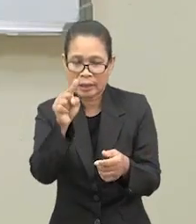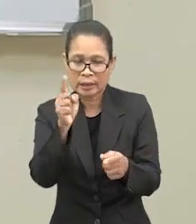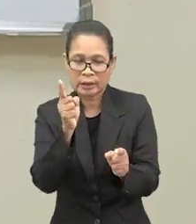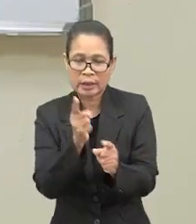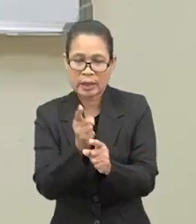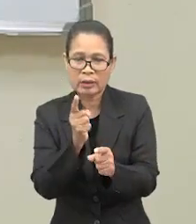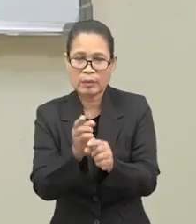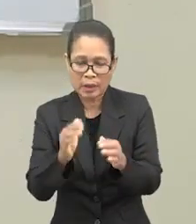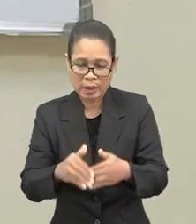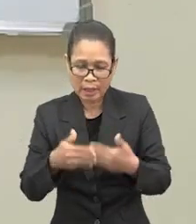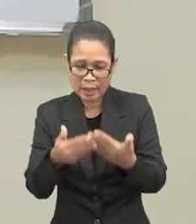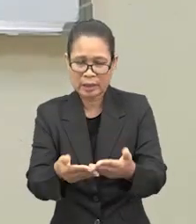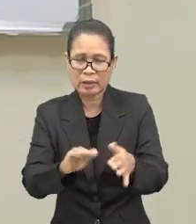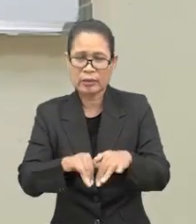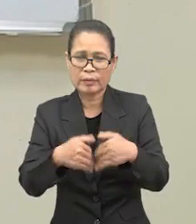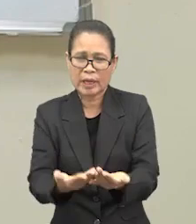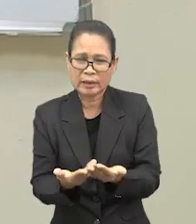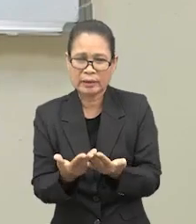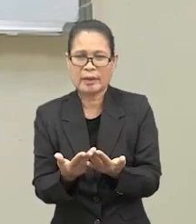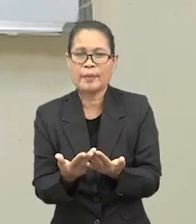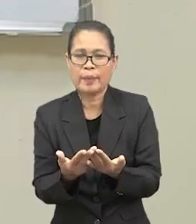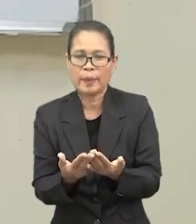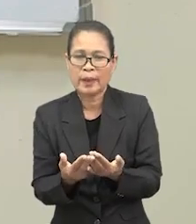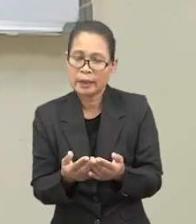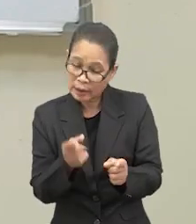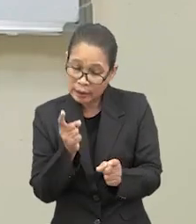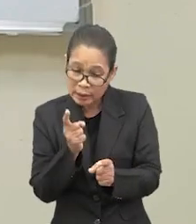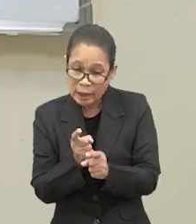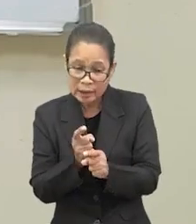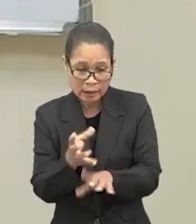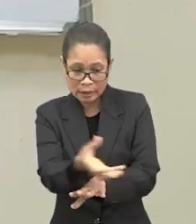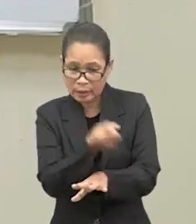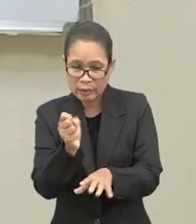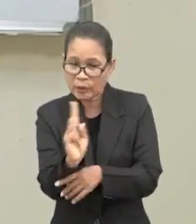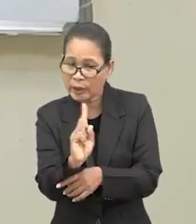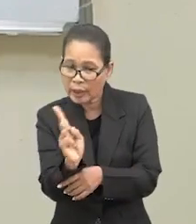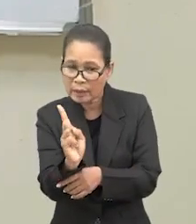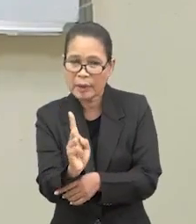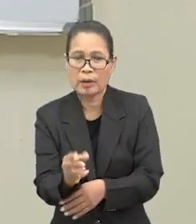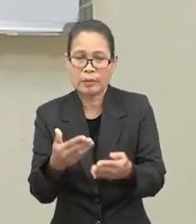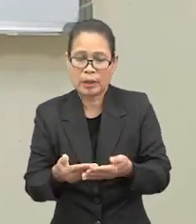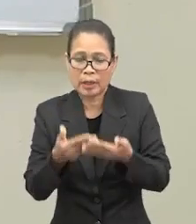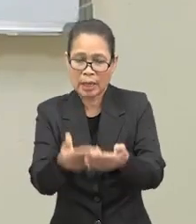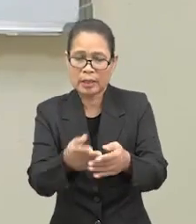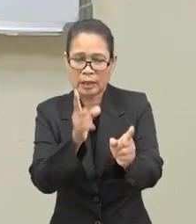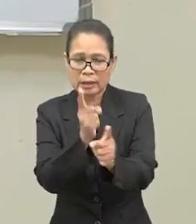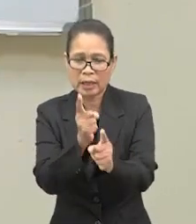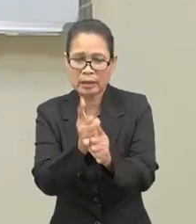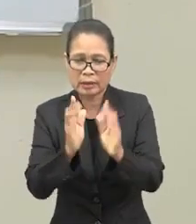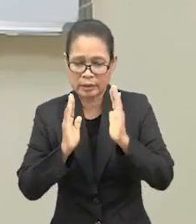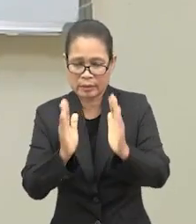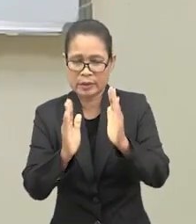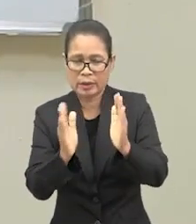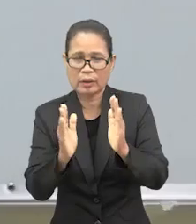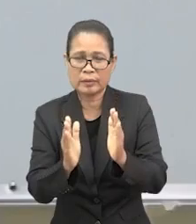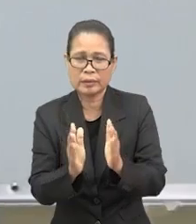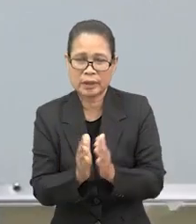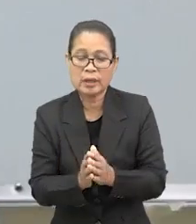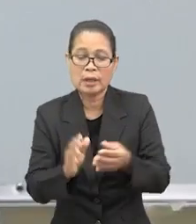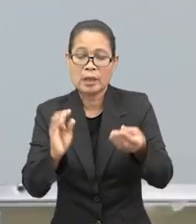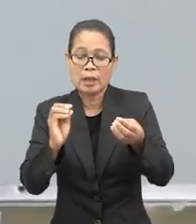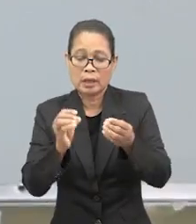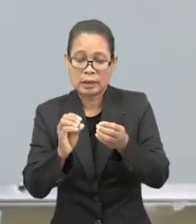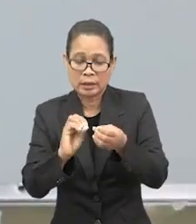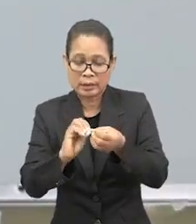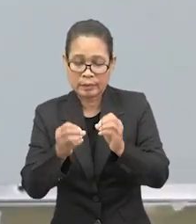cua bà cát ban thảm mạch. Hay bà chia chùm nôn tu sập hiện ta con cua tay dột ở vây màu bằng cát. Đập bây ở trớ